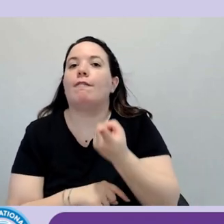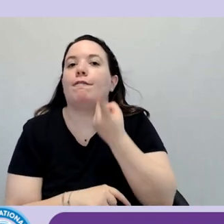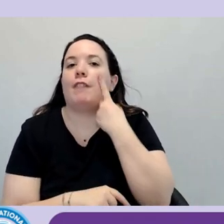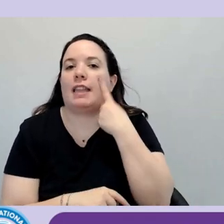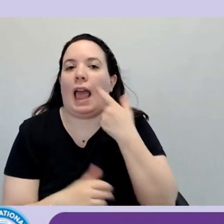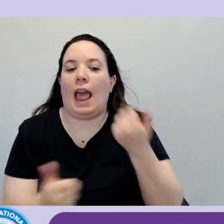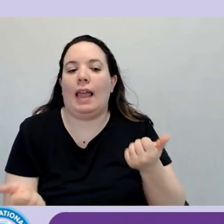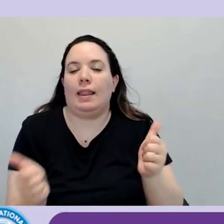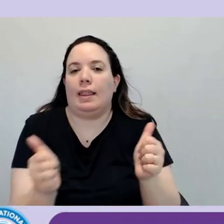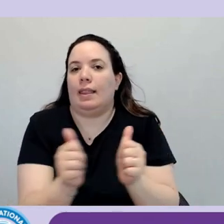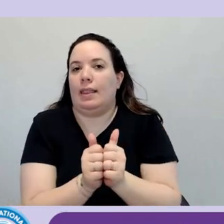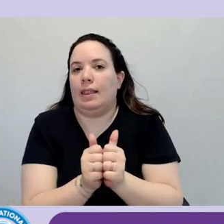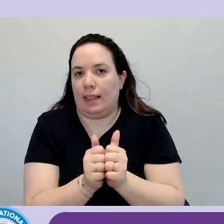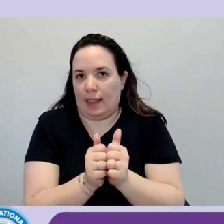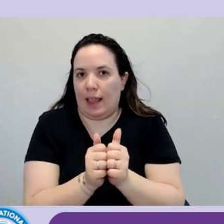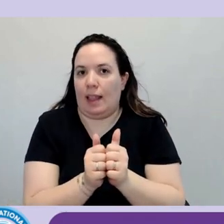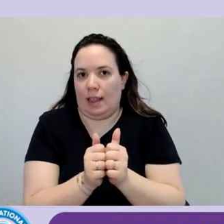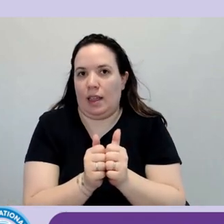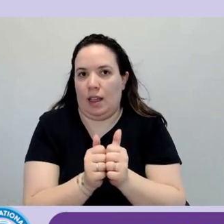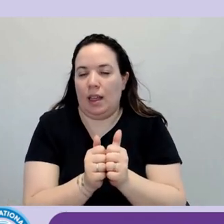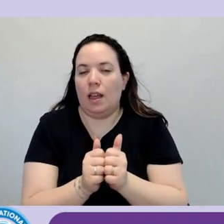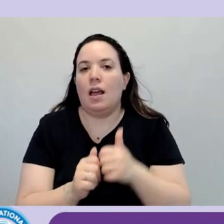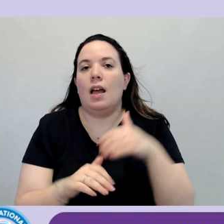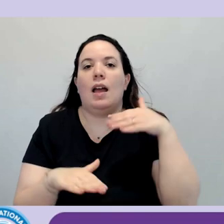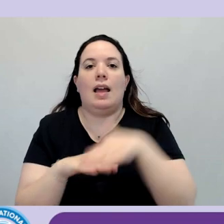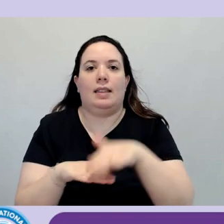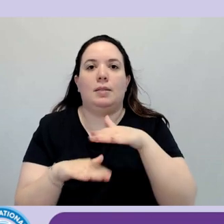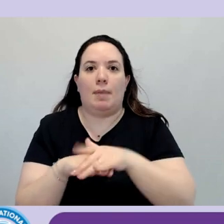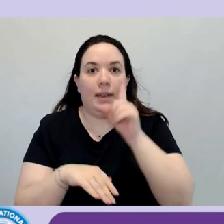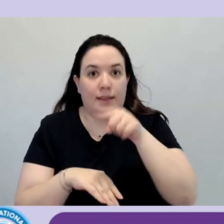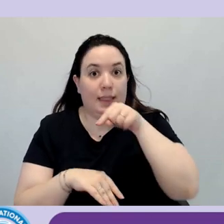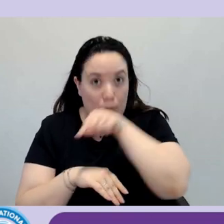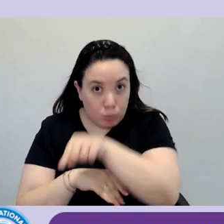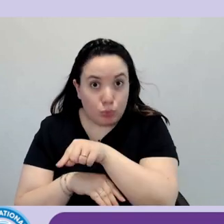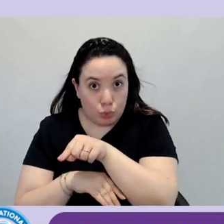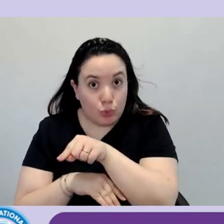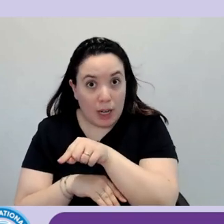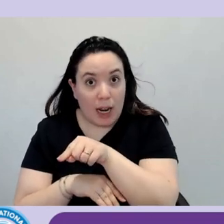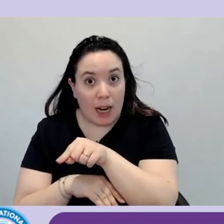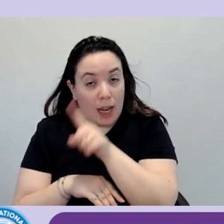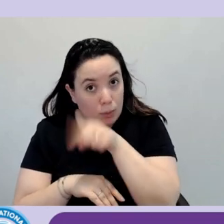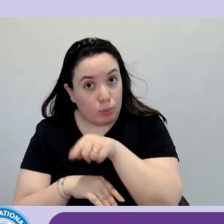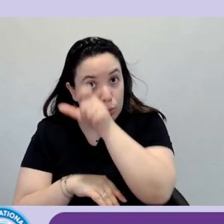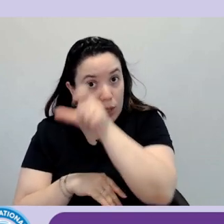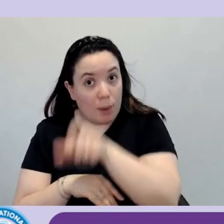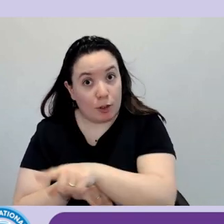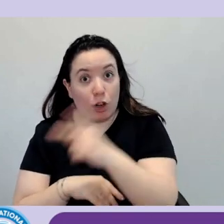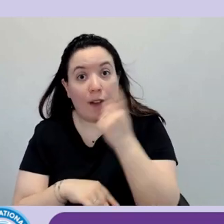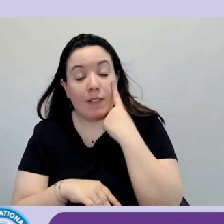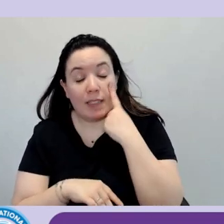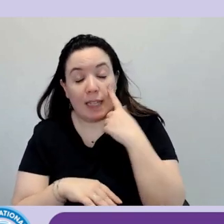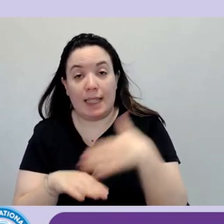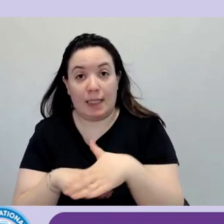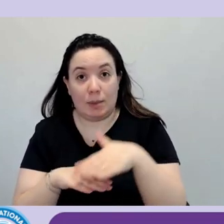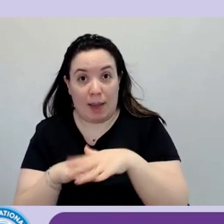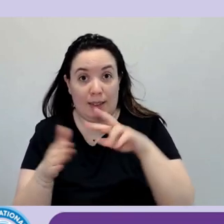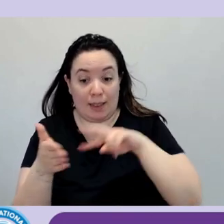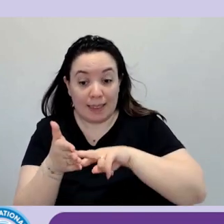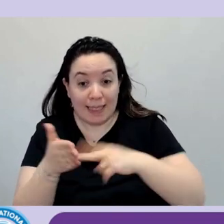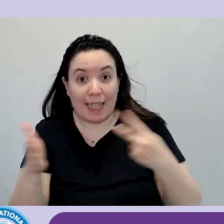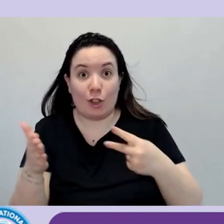esperta evidentemente eh essa stessa di eh tecnologia assistiva quantomeno a